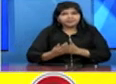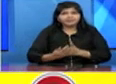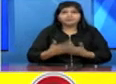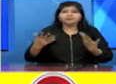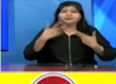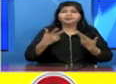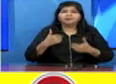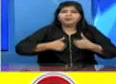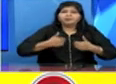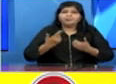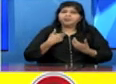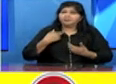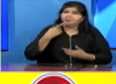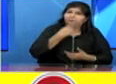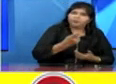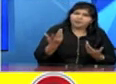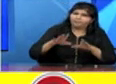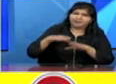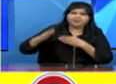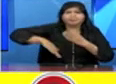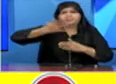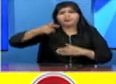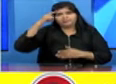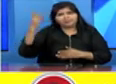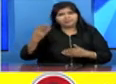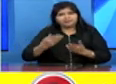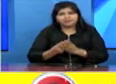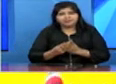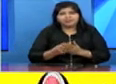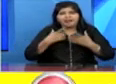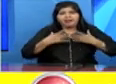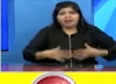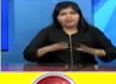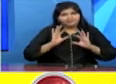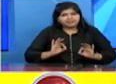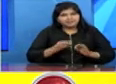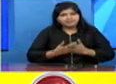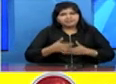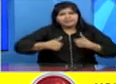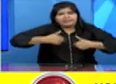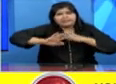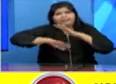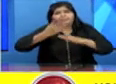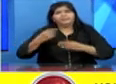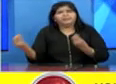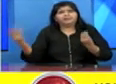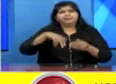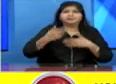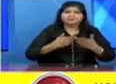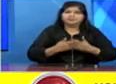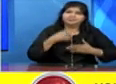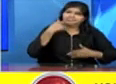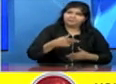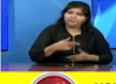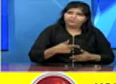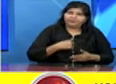तो हम्म। उसका पेपर था। हमने नहीं दिए पेपर, हमने देखी जाएगी बाद में, ये तो जिंदगी रहेगी तो सब पेपर हो जाएंगे, बस सही कोई बात बात है। नहीं है। हाँ जी